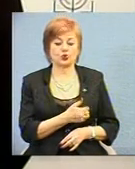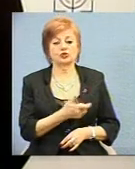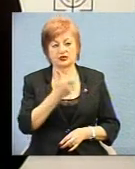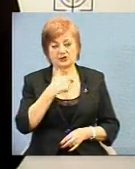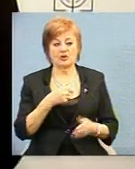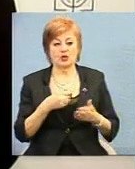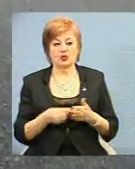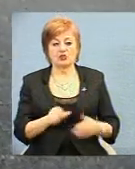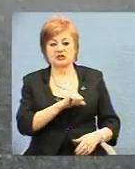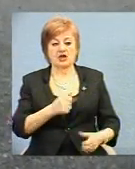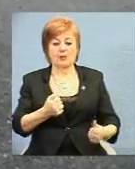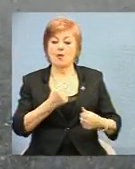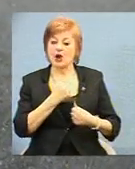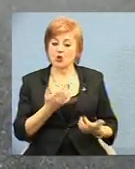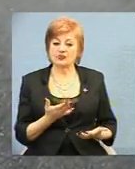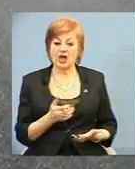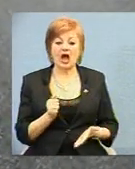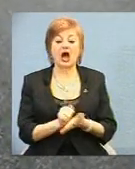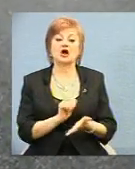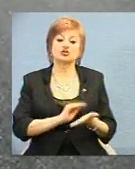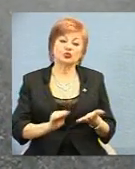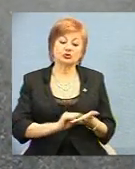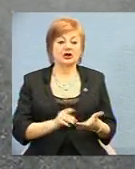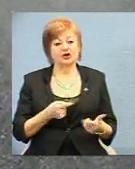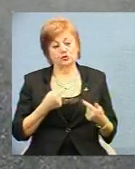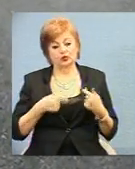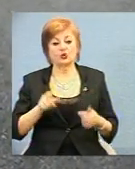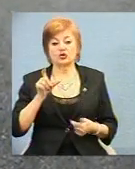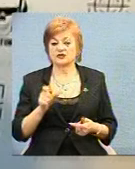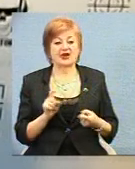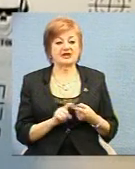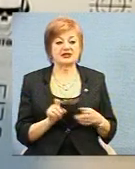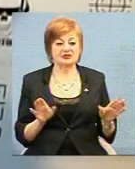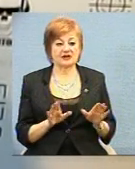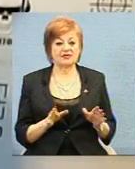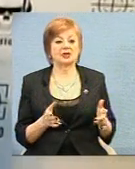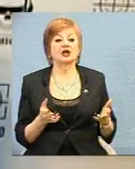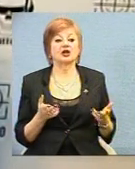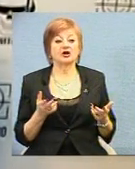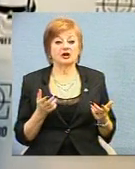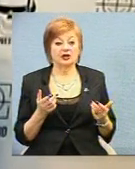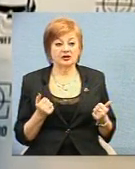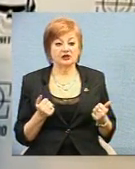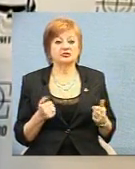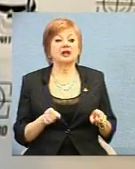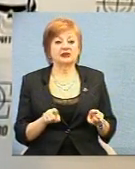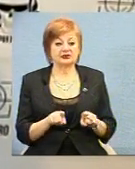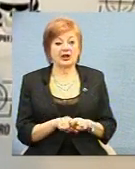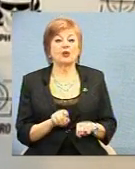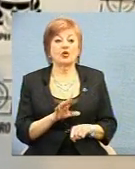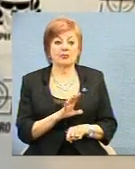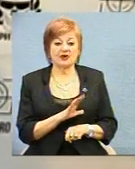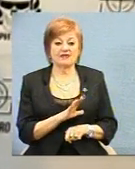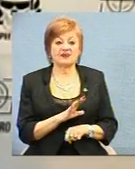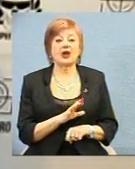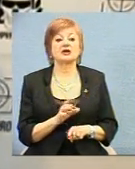самообороны. Журналіст це чи не журналіст, це, ну, не зависить від цього. Бувають такі от чрезвичайні речі, коли, ну, на